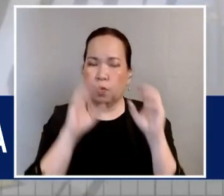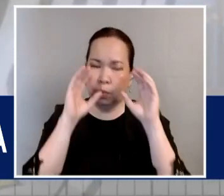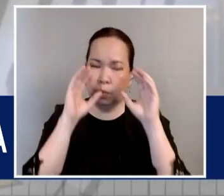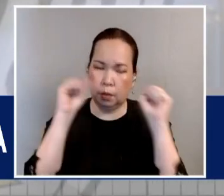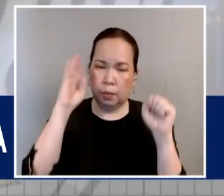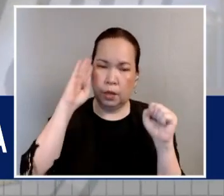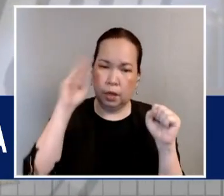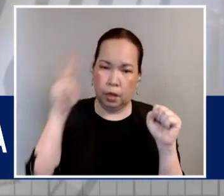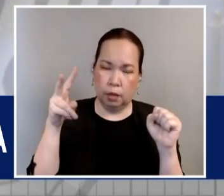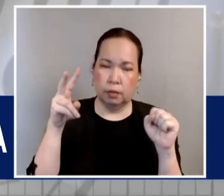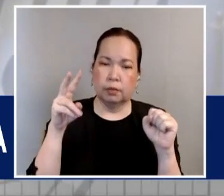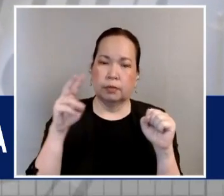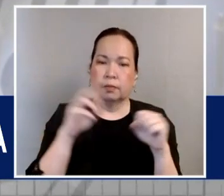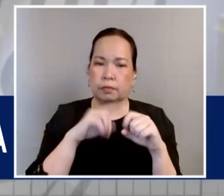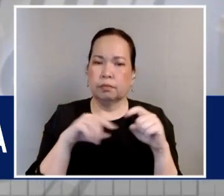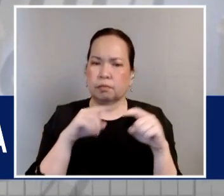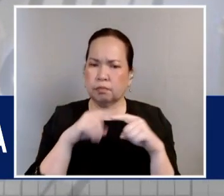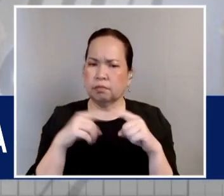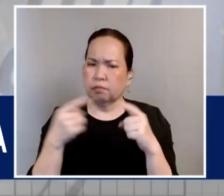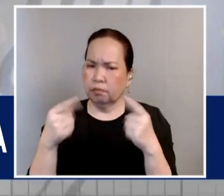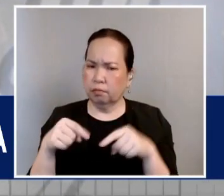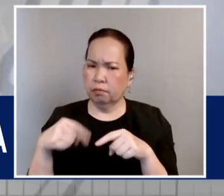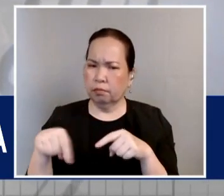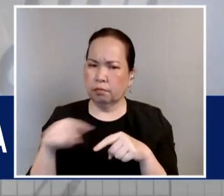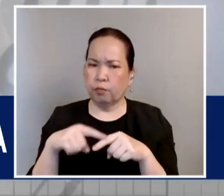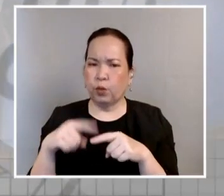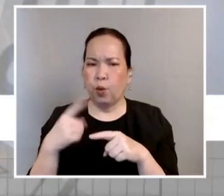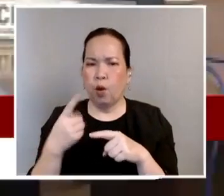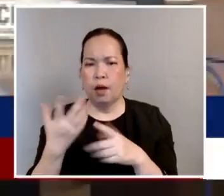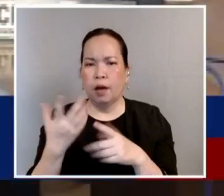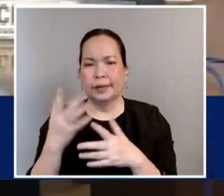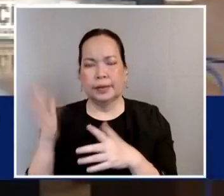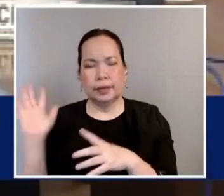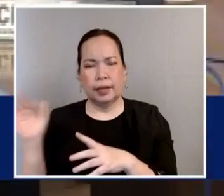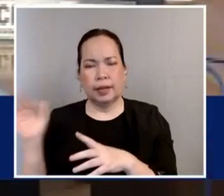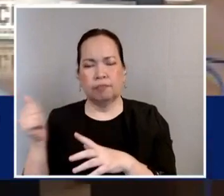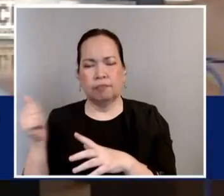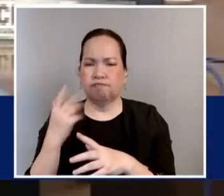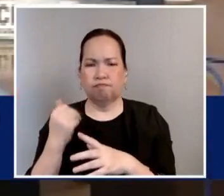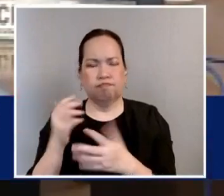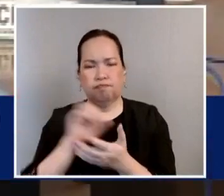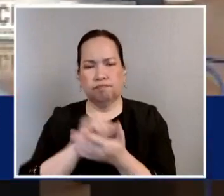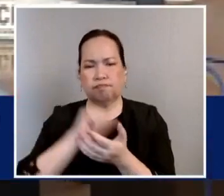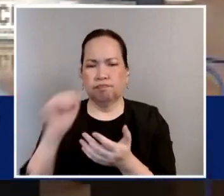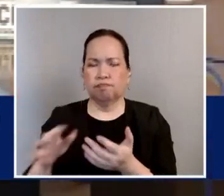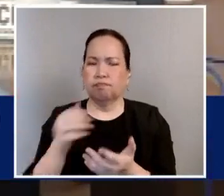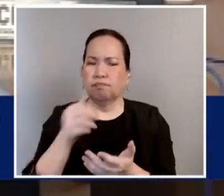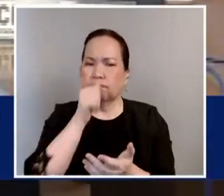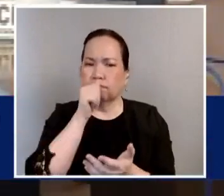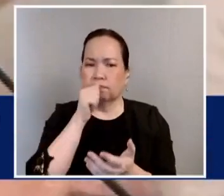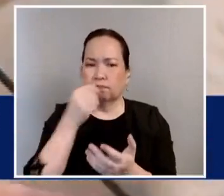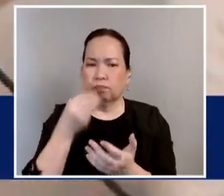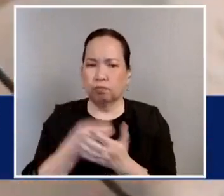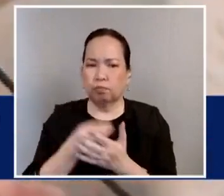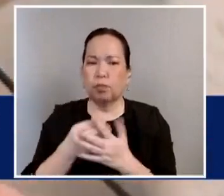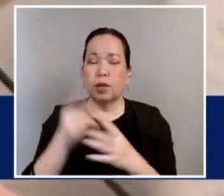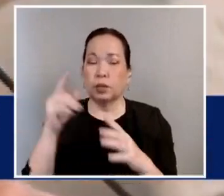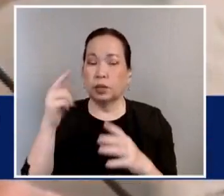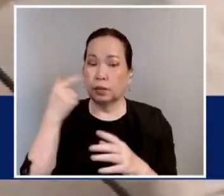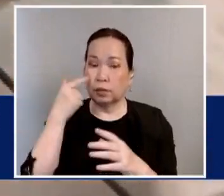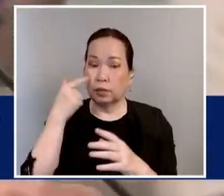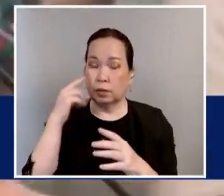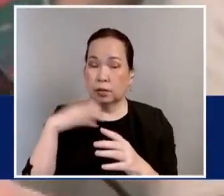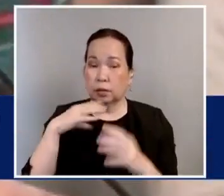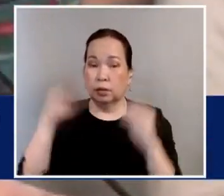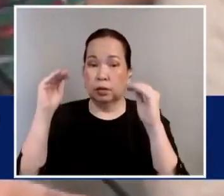pagitan ng Kamara at Pamilya Duterte dahil sa pagkakaalis ng confidential funds ng bise at sa pagdemote sa Kamara ni dating Pangulong Gloria Arroyo na naging